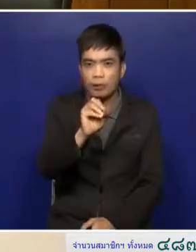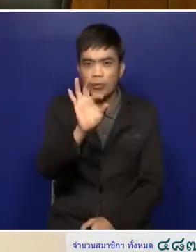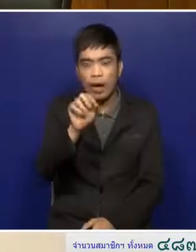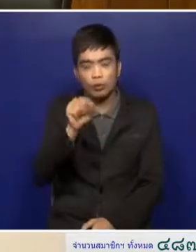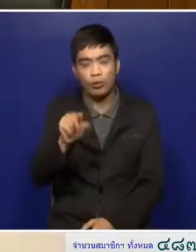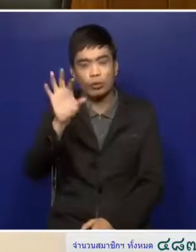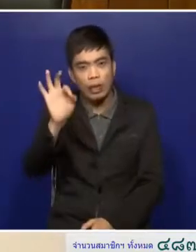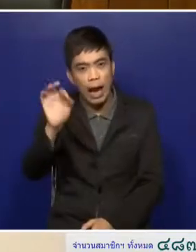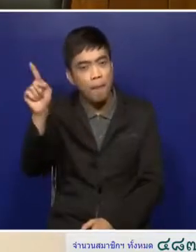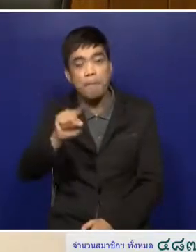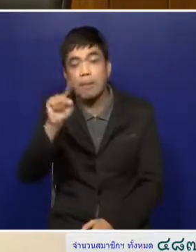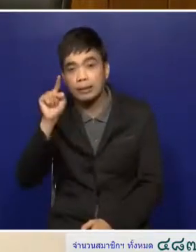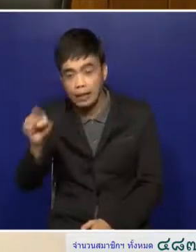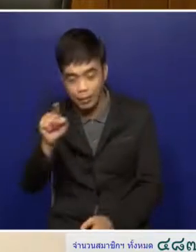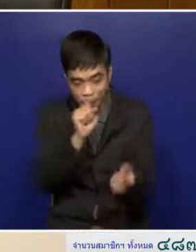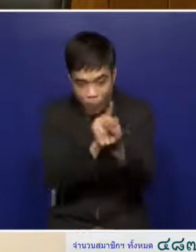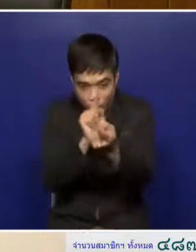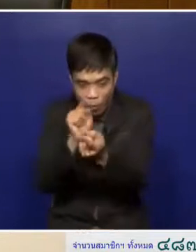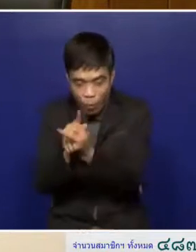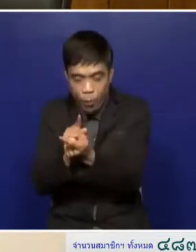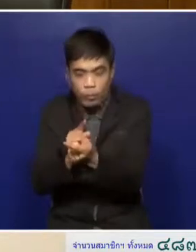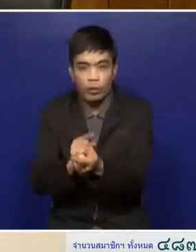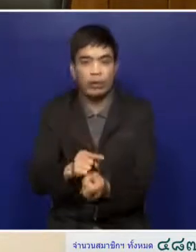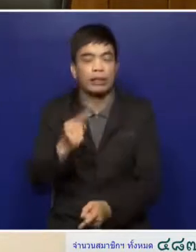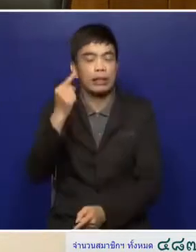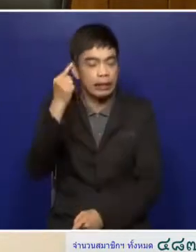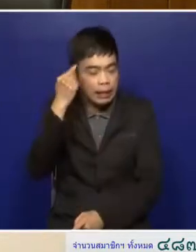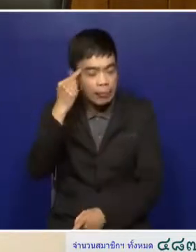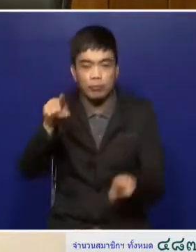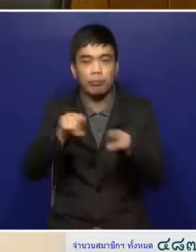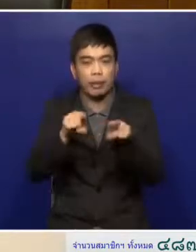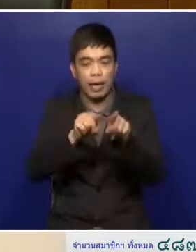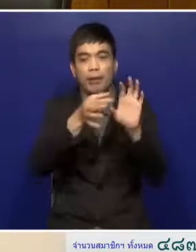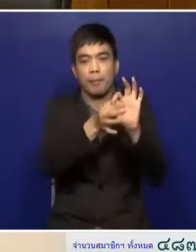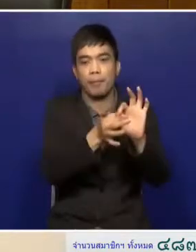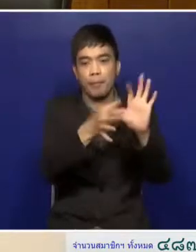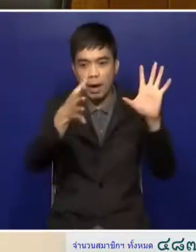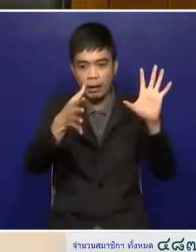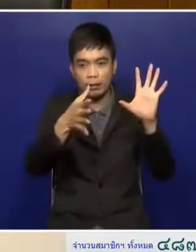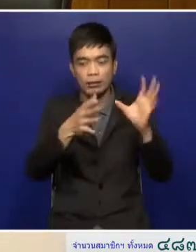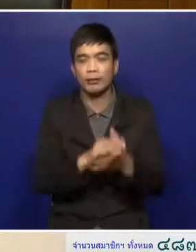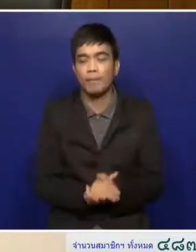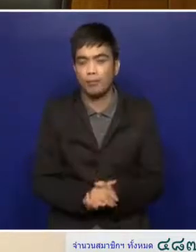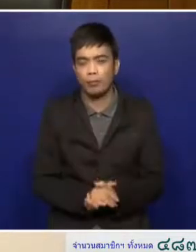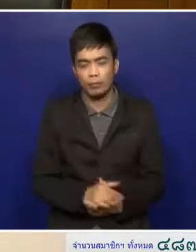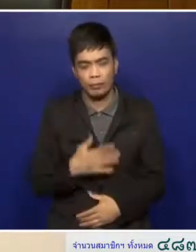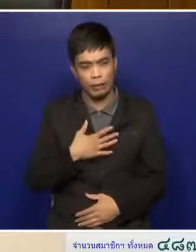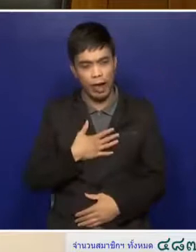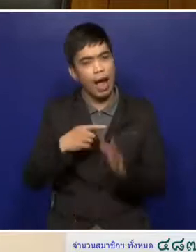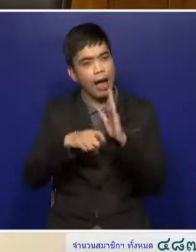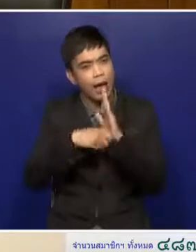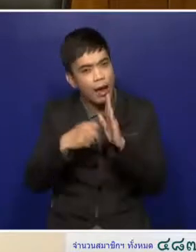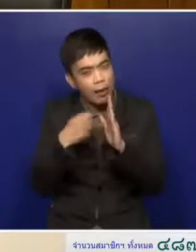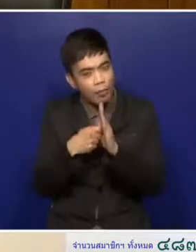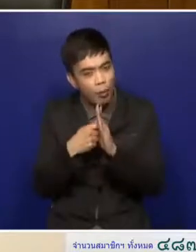99.99% ก็ว่าได้ครับเห็นด้วยกับการปลดล็อกพืชกระท่อม แต่ในความเห็นที่ปลดล็อกพืชกระท่อมนี่